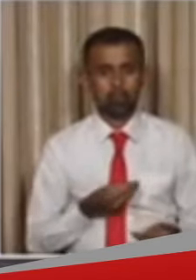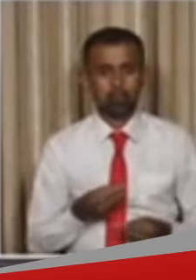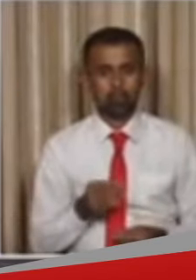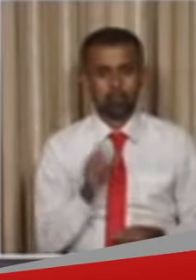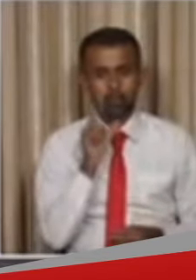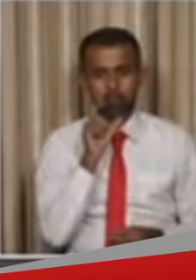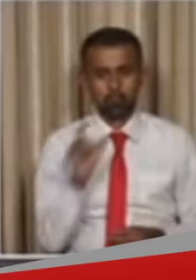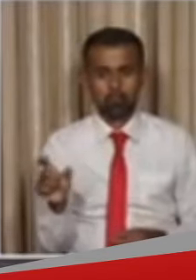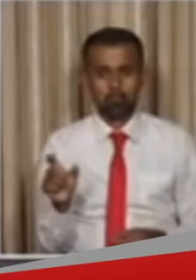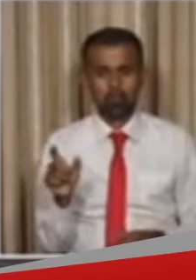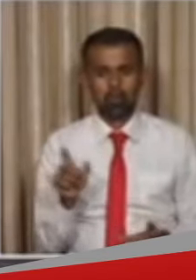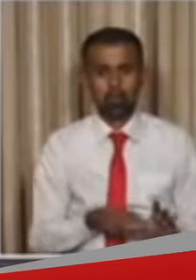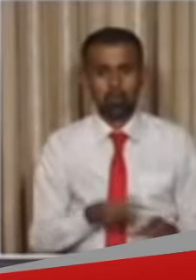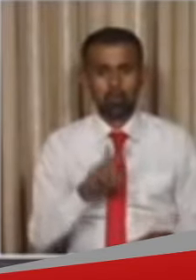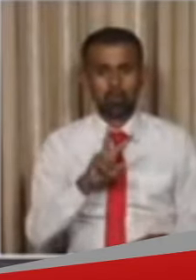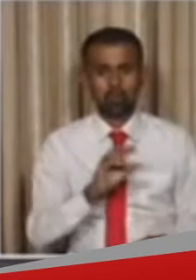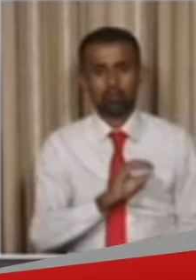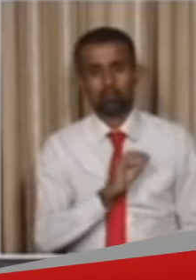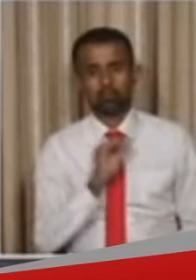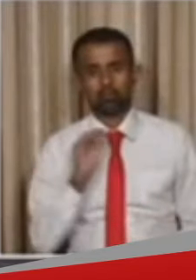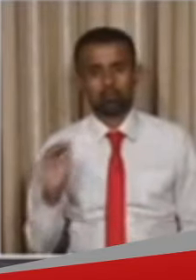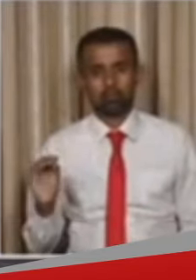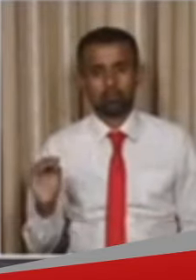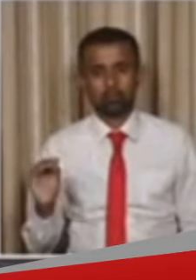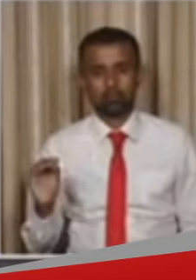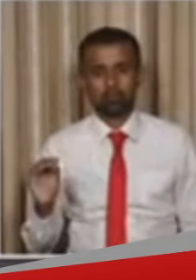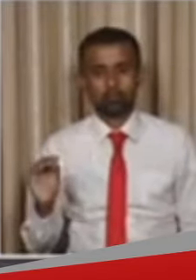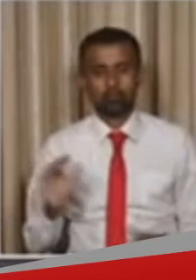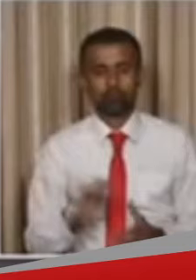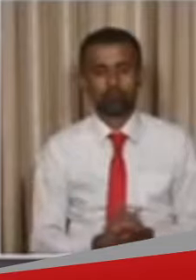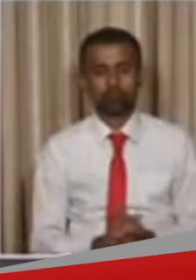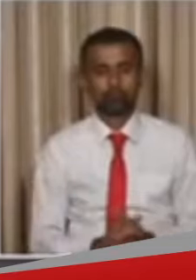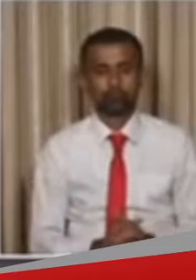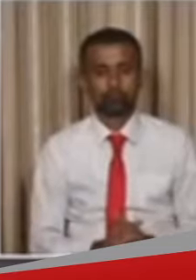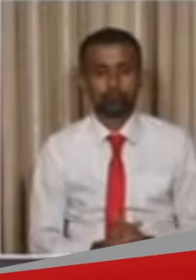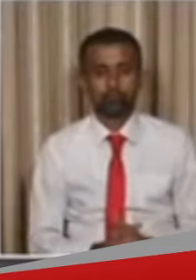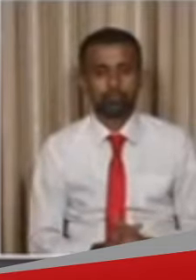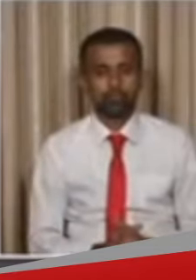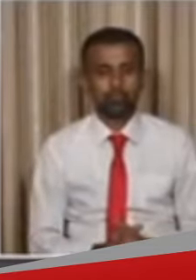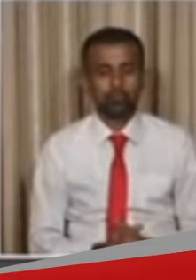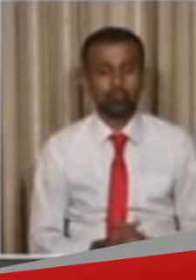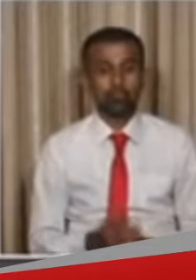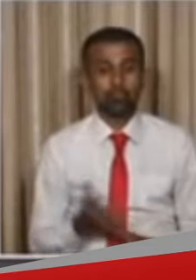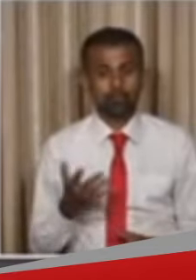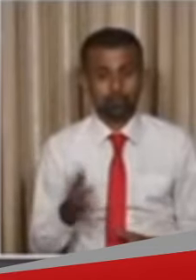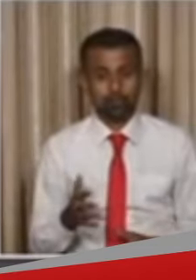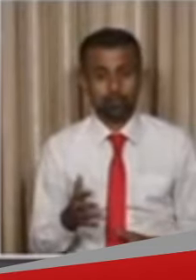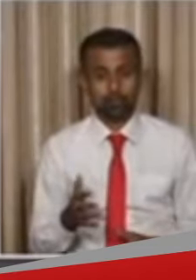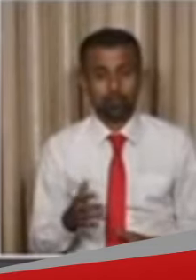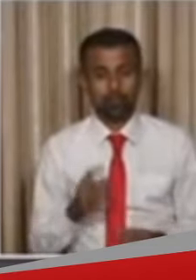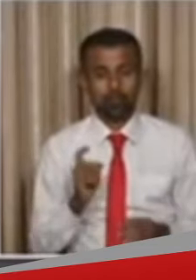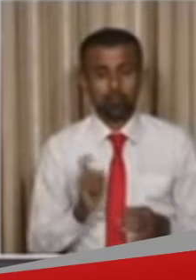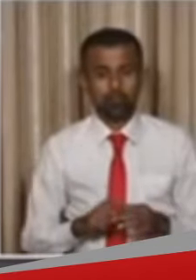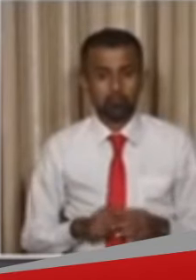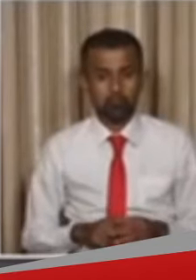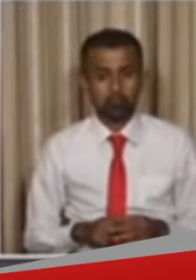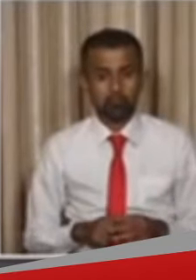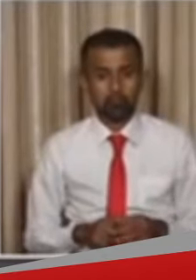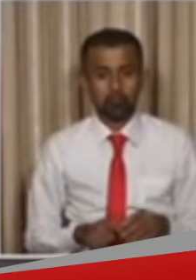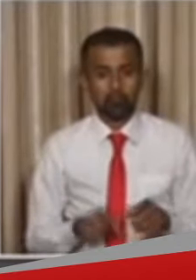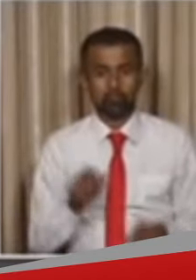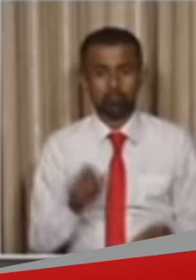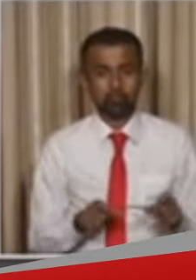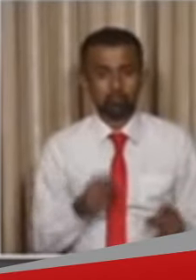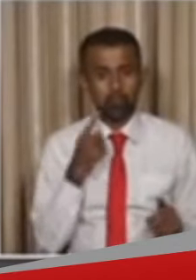යොමු කරන්නේ අවුරුදු 2කටත් වඩා පස්සේ. එහෙම වෙච්ච ඒ ප්‍රශ්නයට මැදිහත් වෙච්ච උදවිය